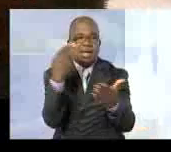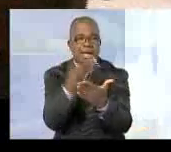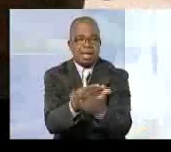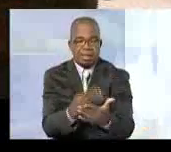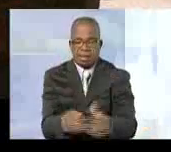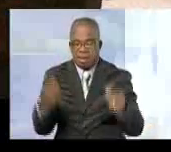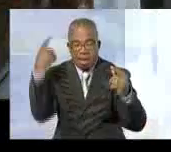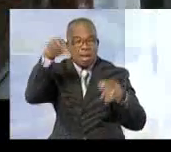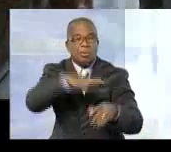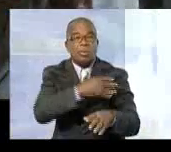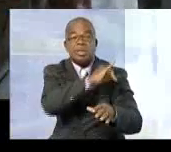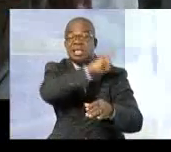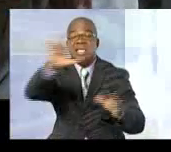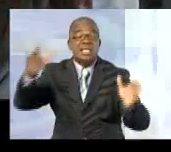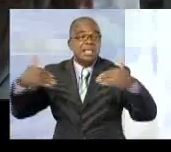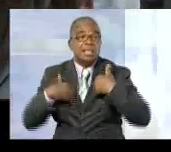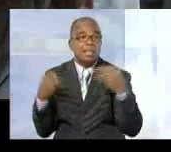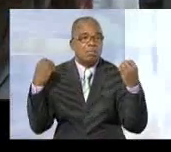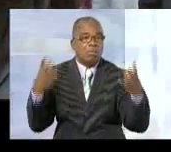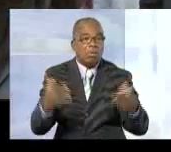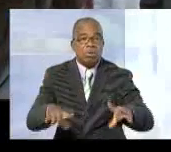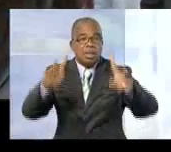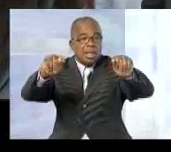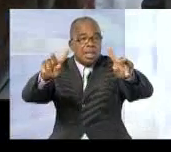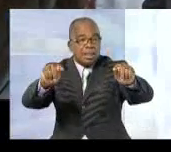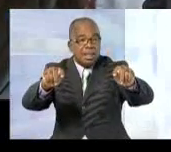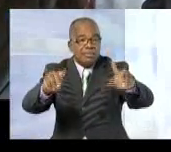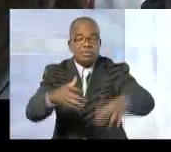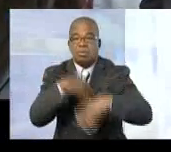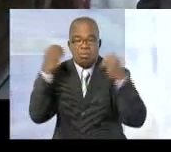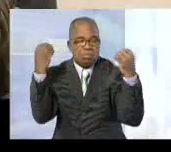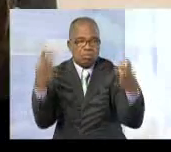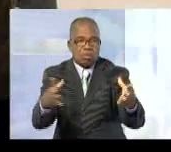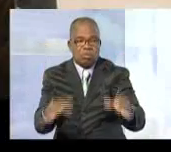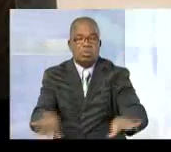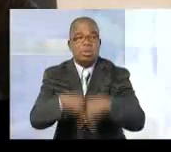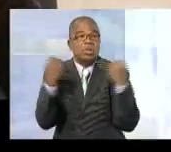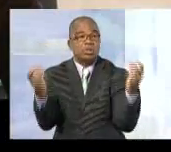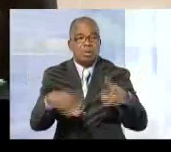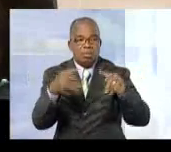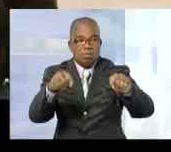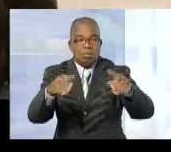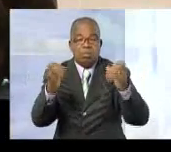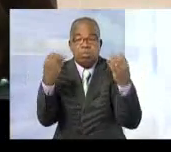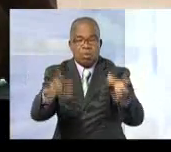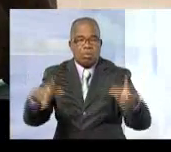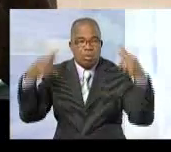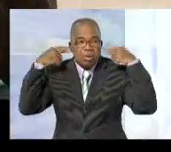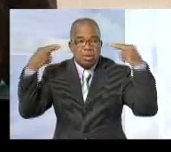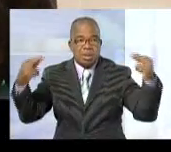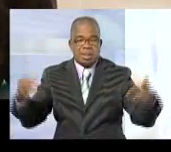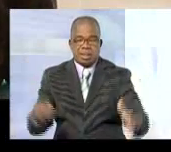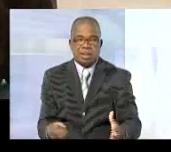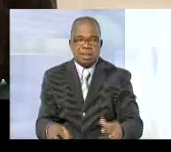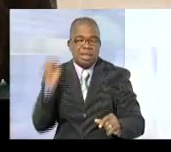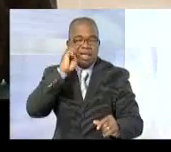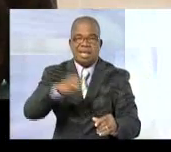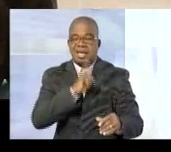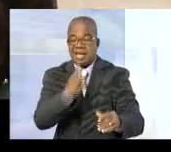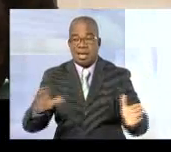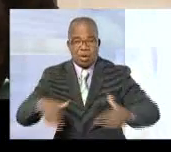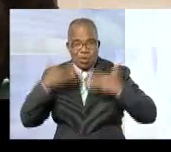la libéralisation. Le ministre de la Communication, Afousiata Bamba Lamine, a apprécié le travail abattu par la